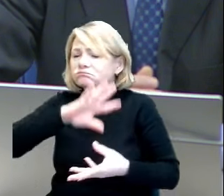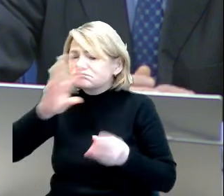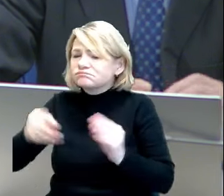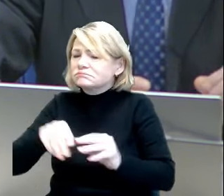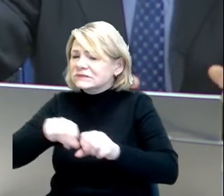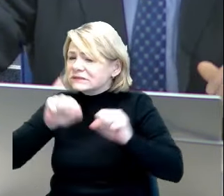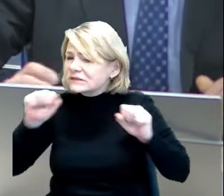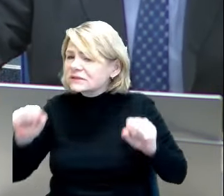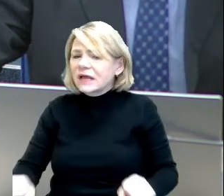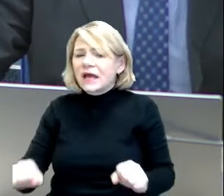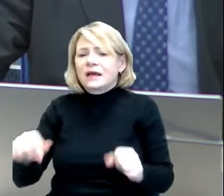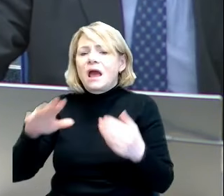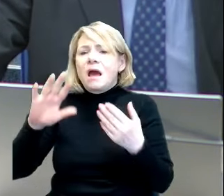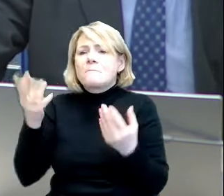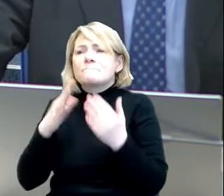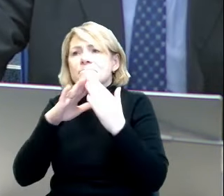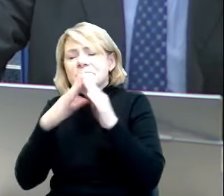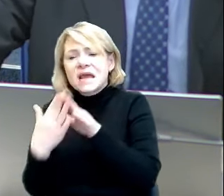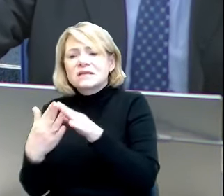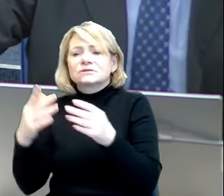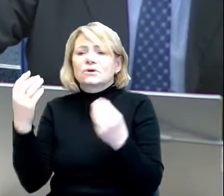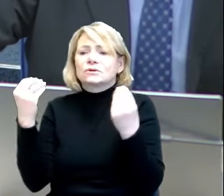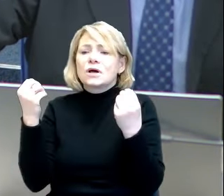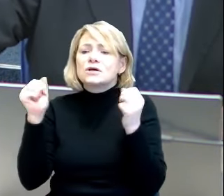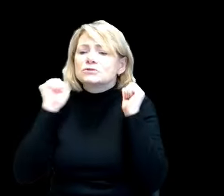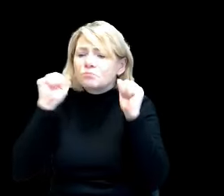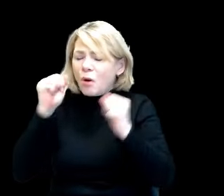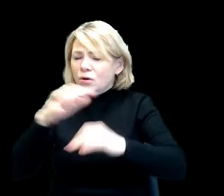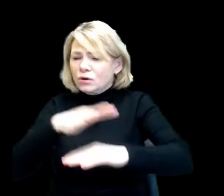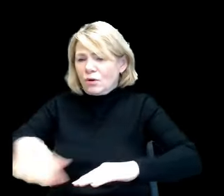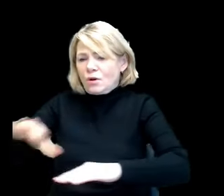atvėrimo miesto sporto aikštynų gyventojams